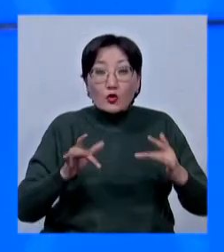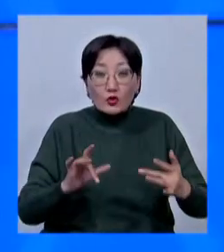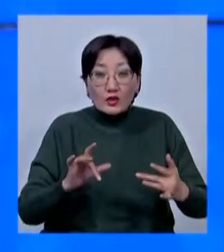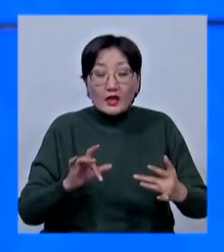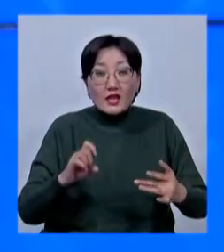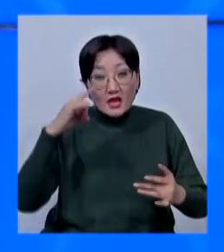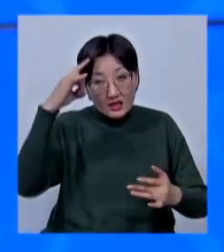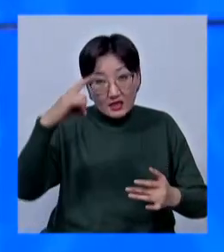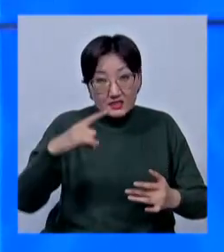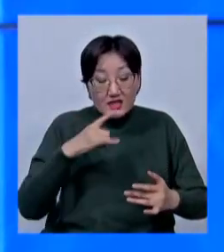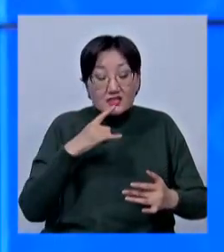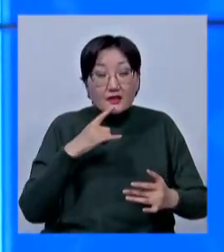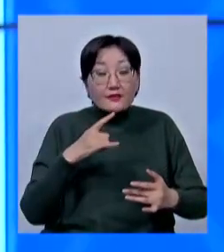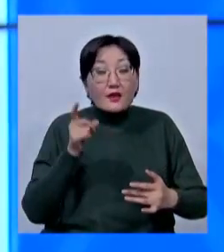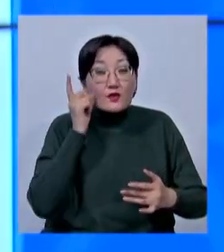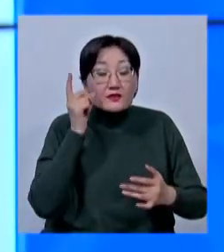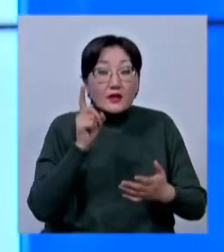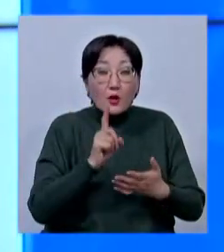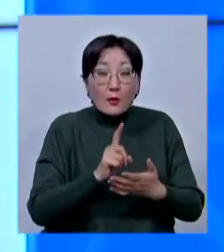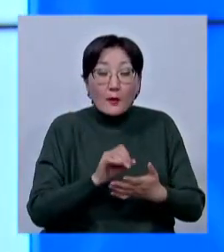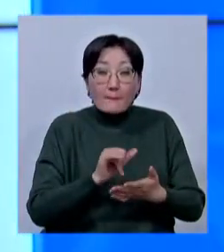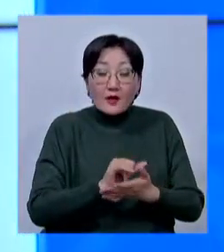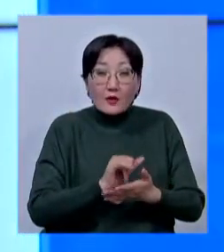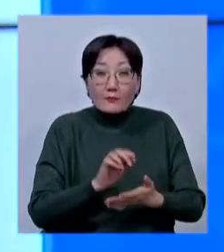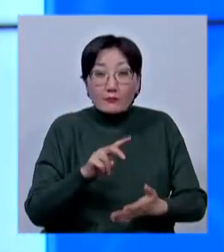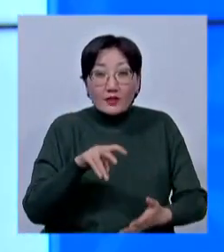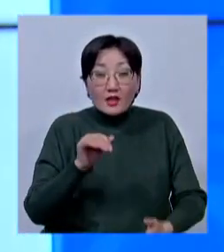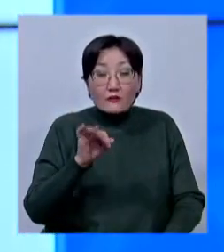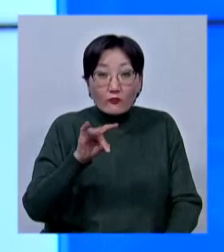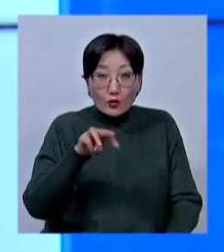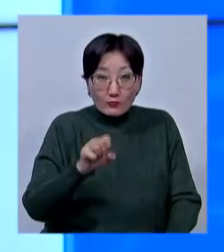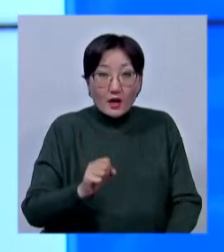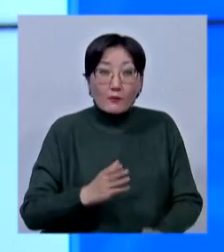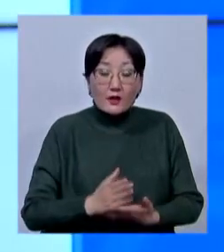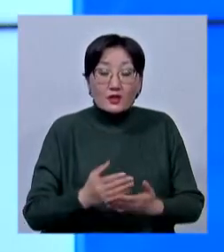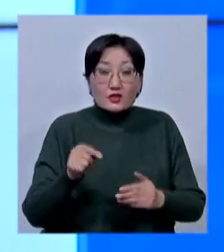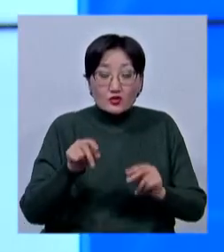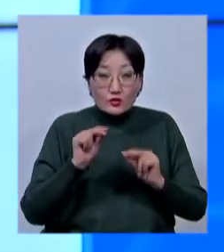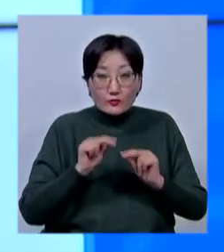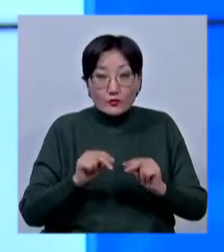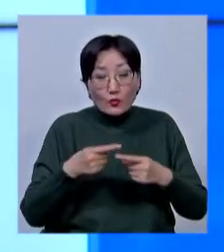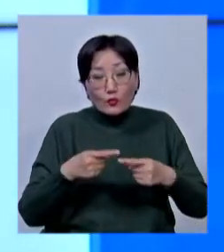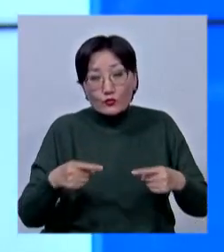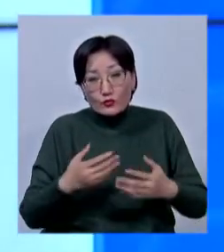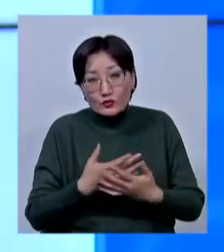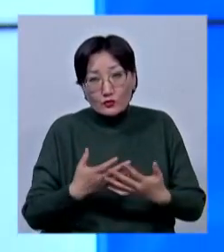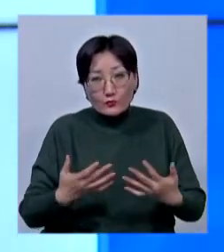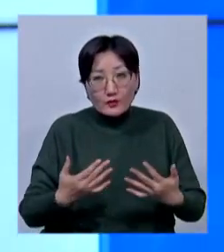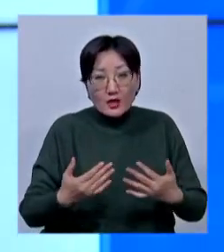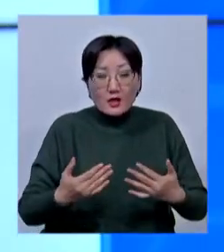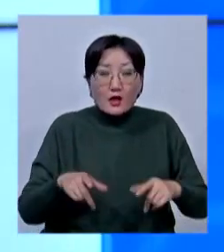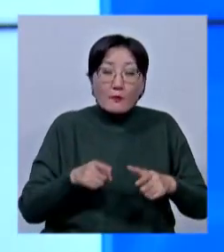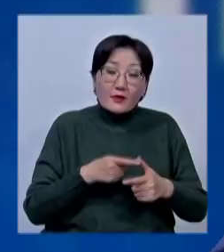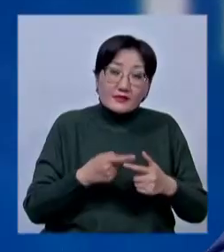отандық онлайн платформасы бар, білім платформасы, сонда сабақ жасайды. Сосын өте көп деген альтернативті